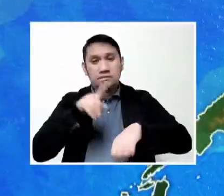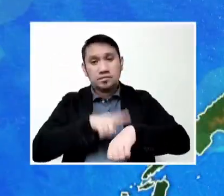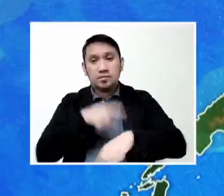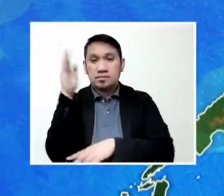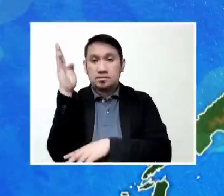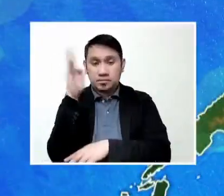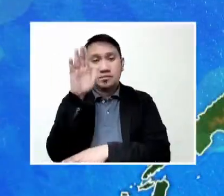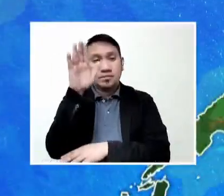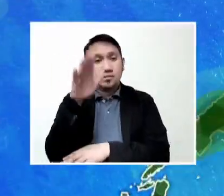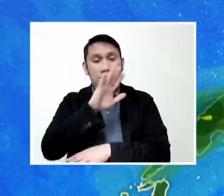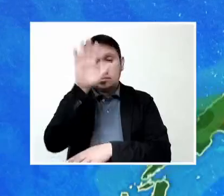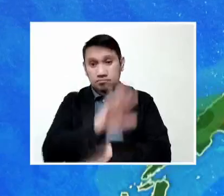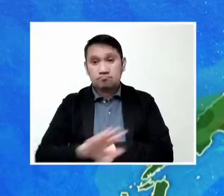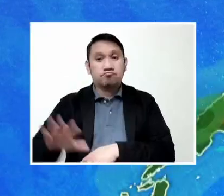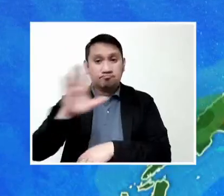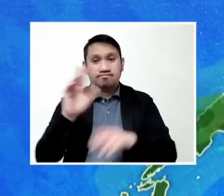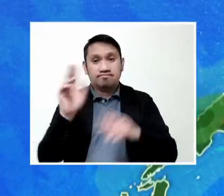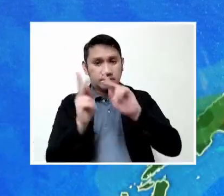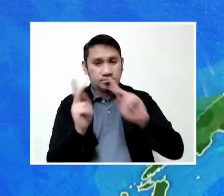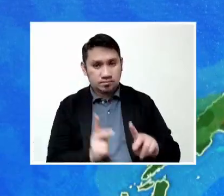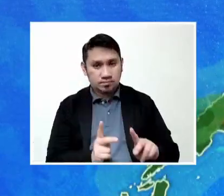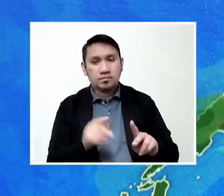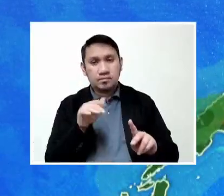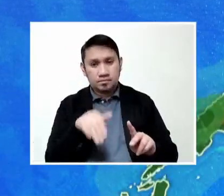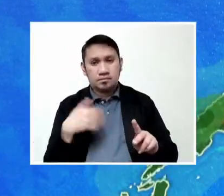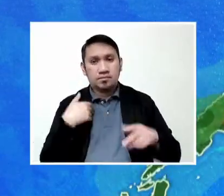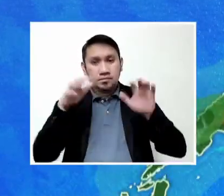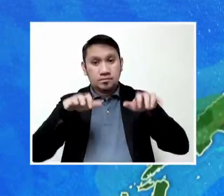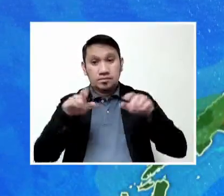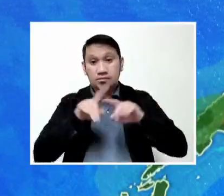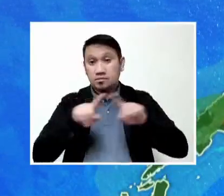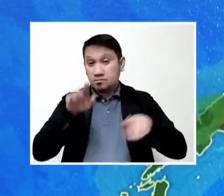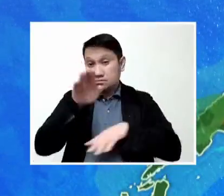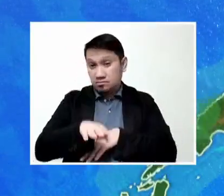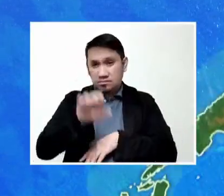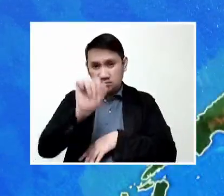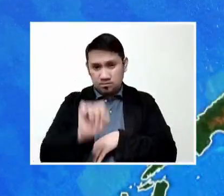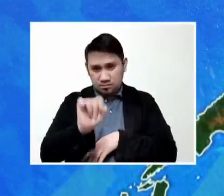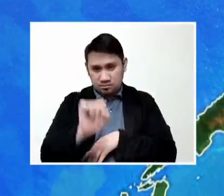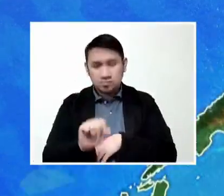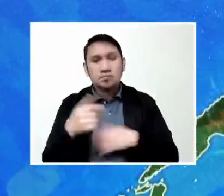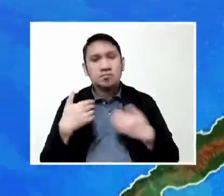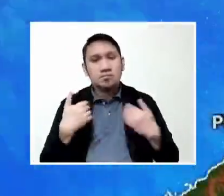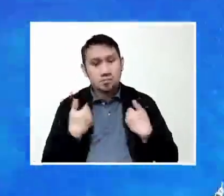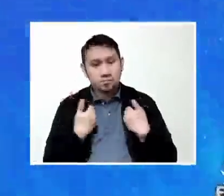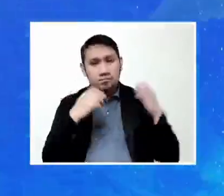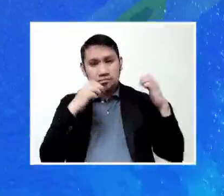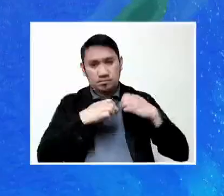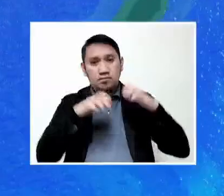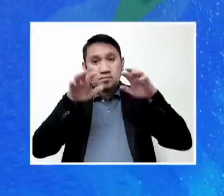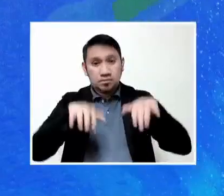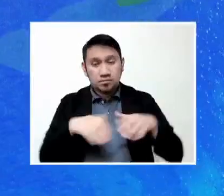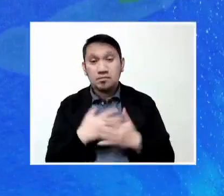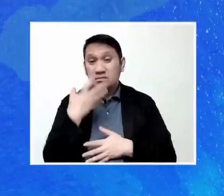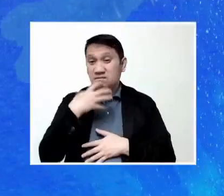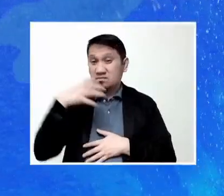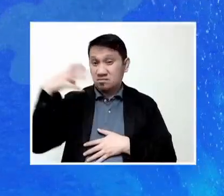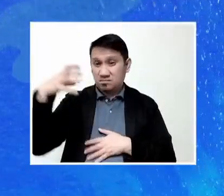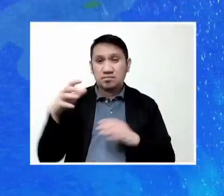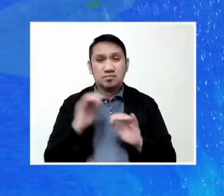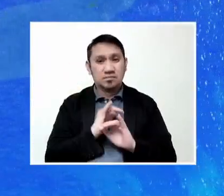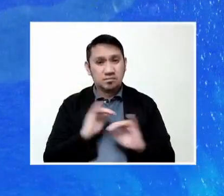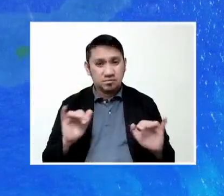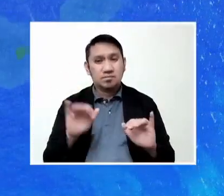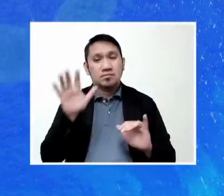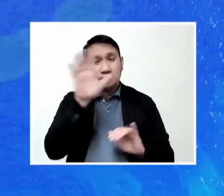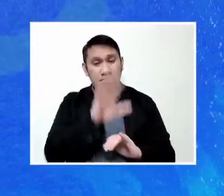probinsya, pero sa hapon, bandang southern part na lamang may aasahang mga pag-ulan. Maaraw naman at mainit pa rin sa malaking bahagi ng Luzon